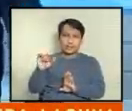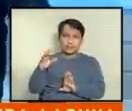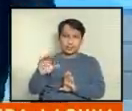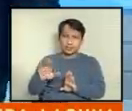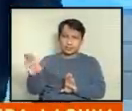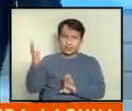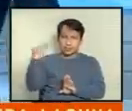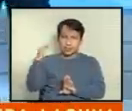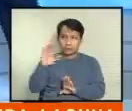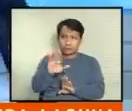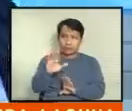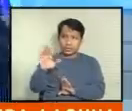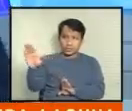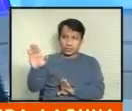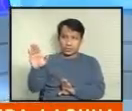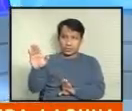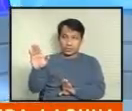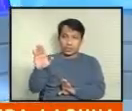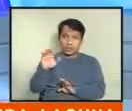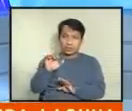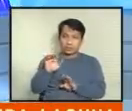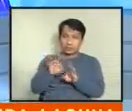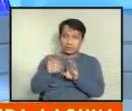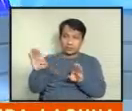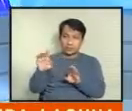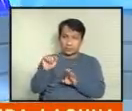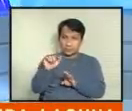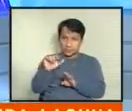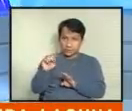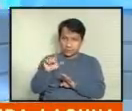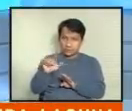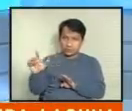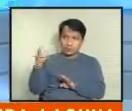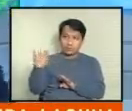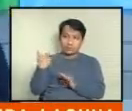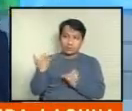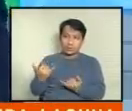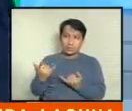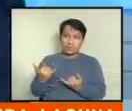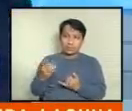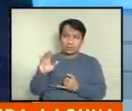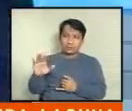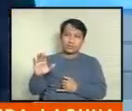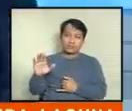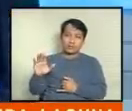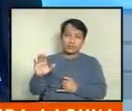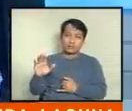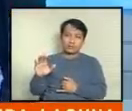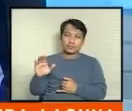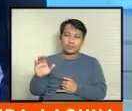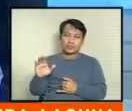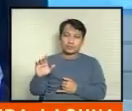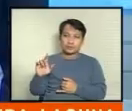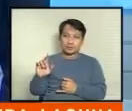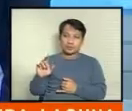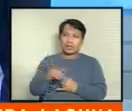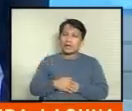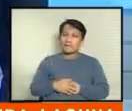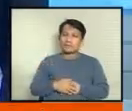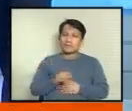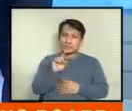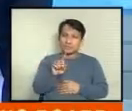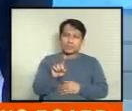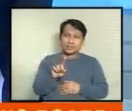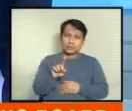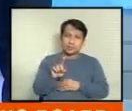ang dating kinatatayuan ng ngayon Talisay. Nandito na ngayon ang bayan ng Tanawan sa Batangas.